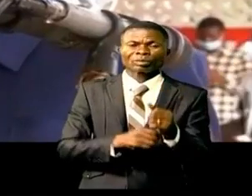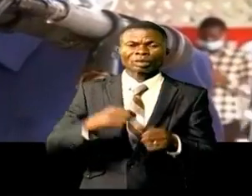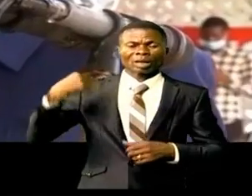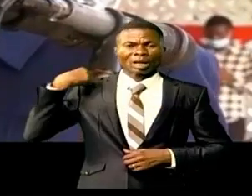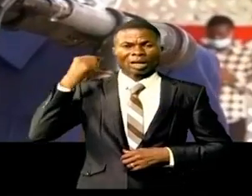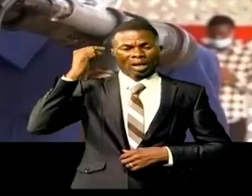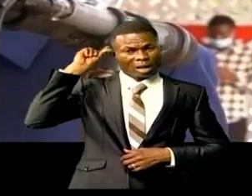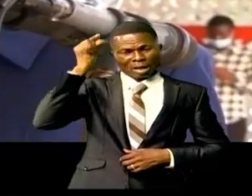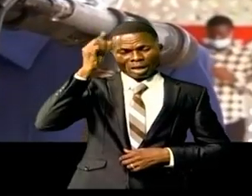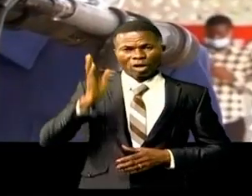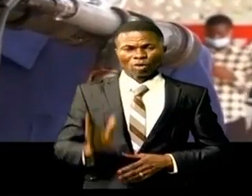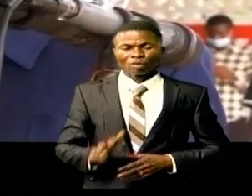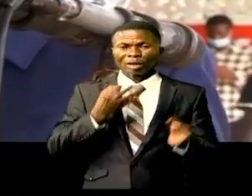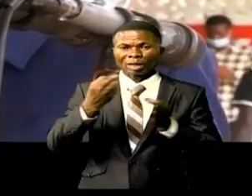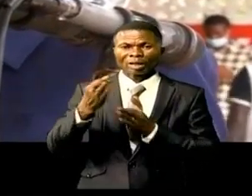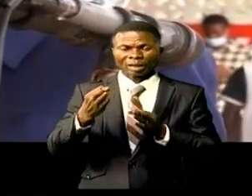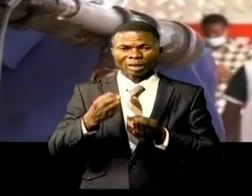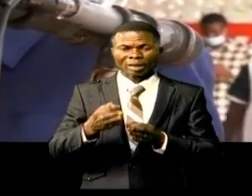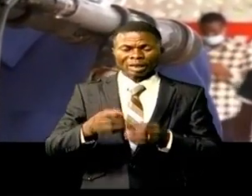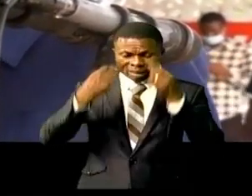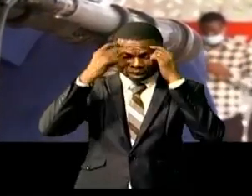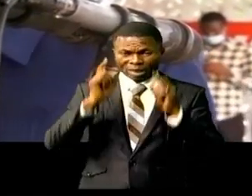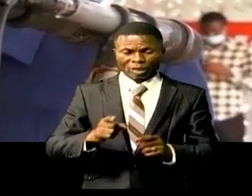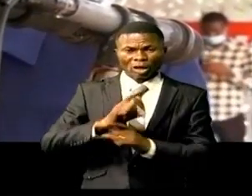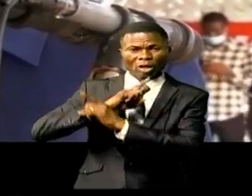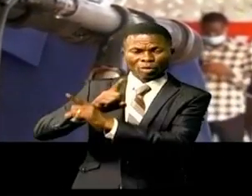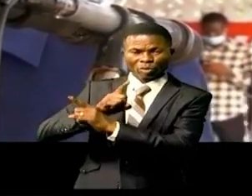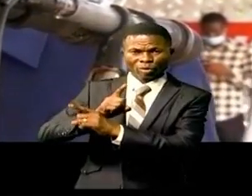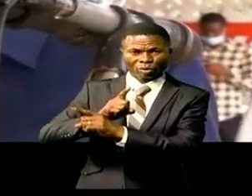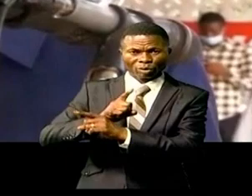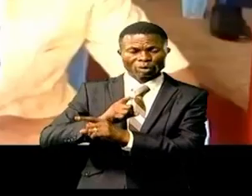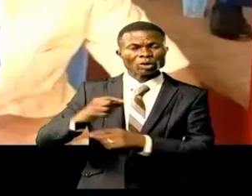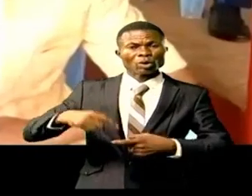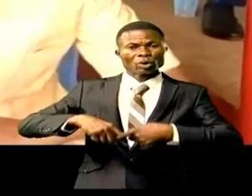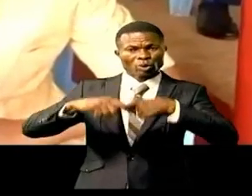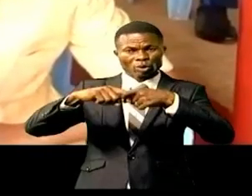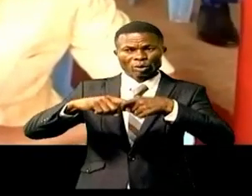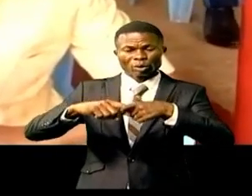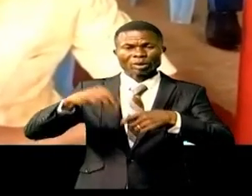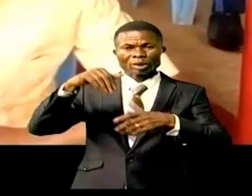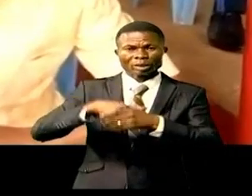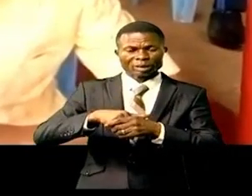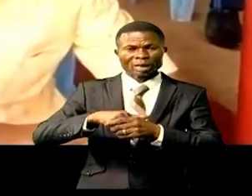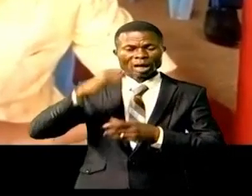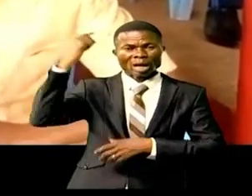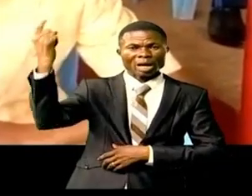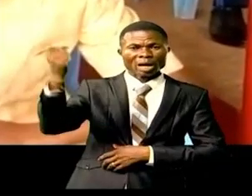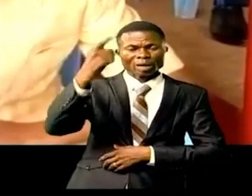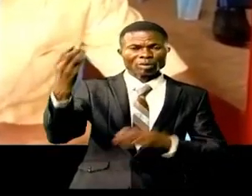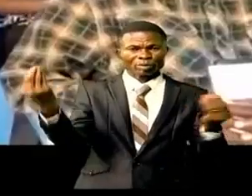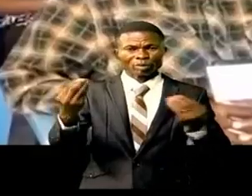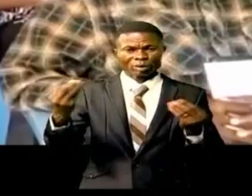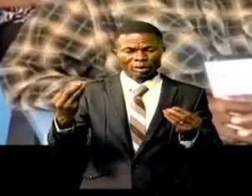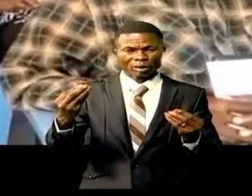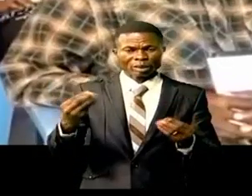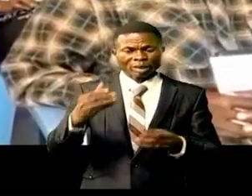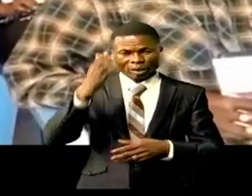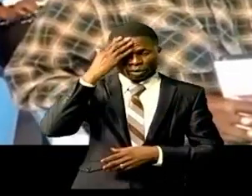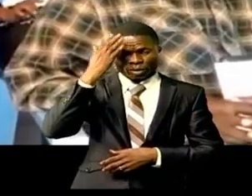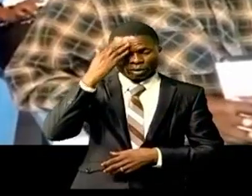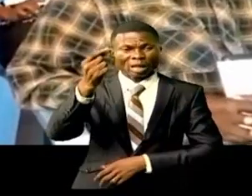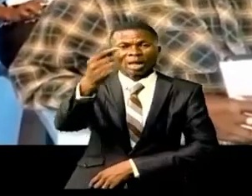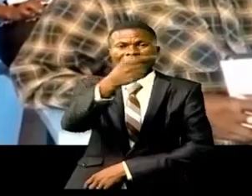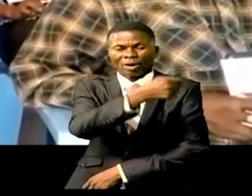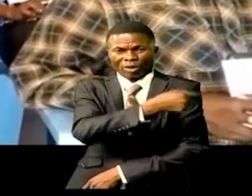par la suite que les mesures barrières commencent à être suspendues à travers le monde à cause de la découverte du